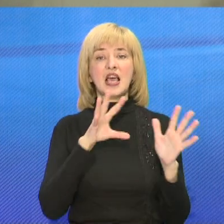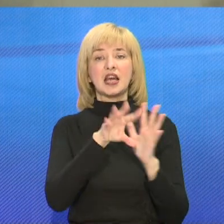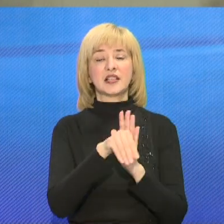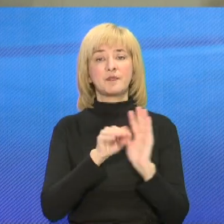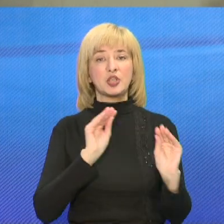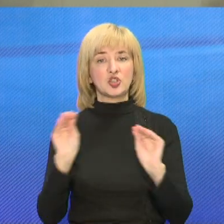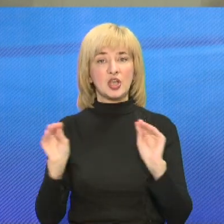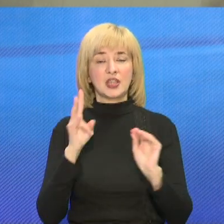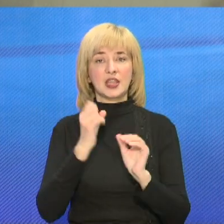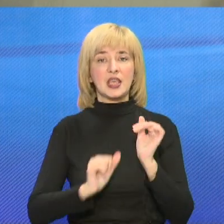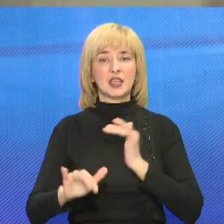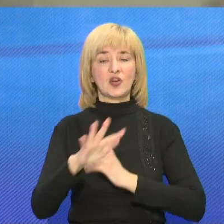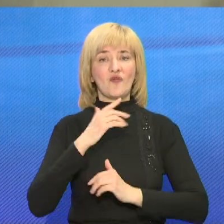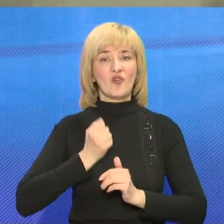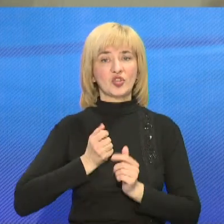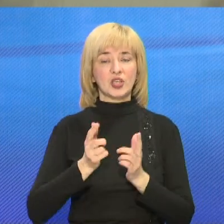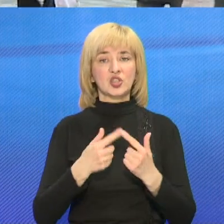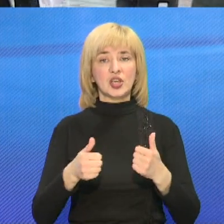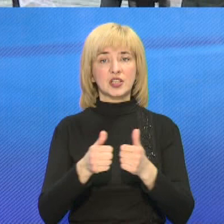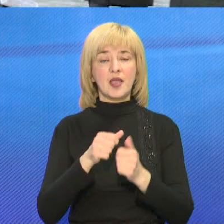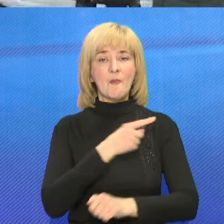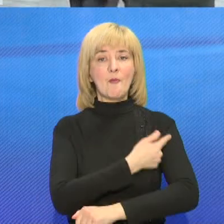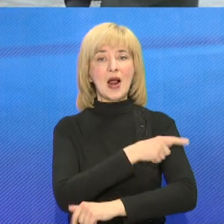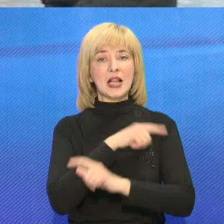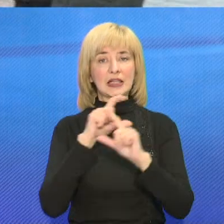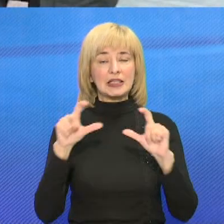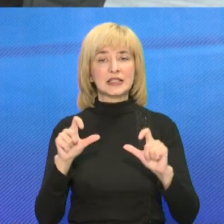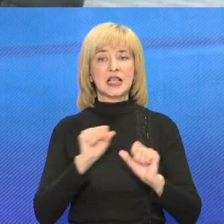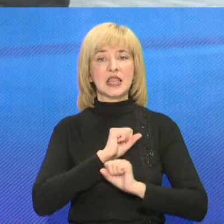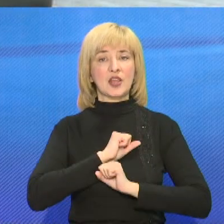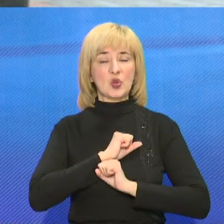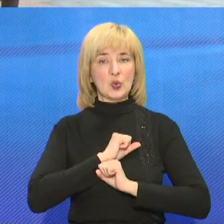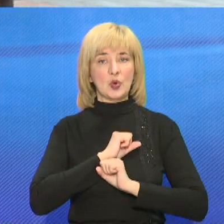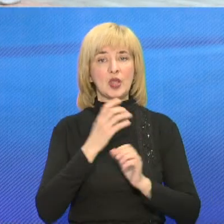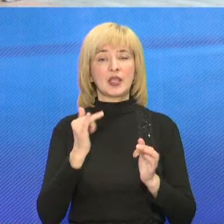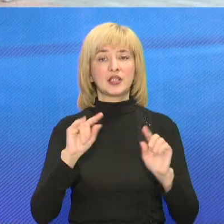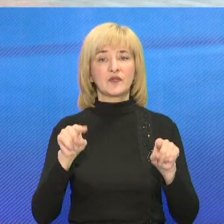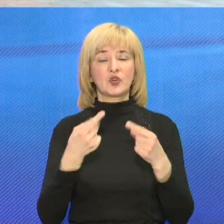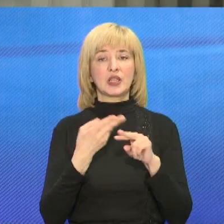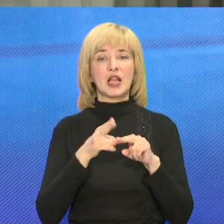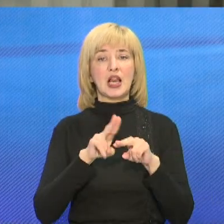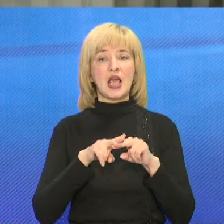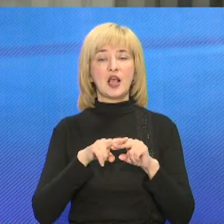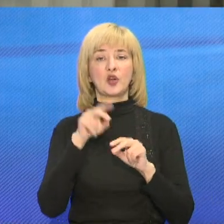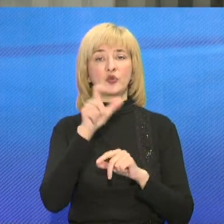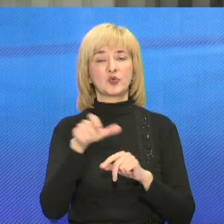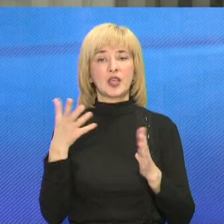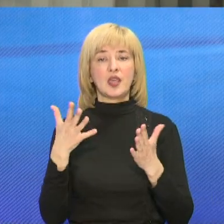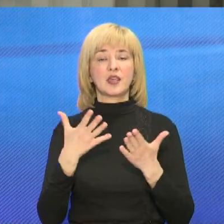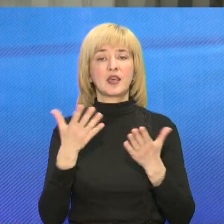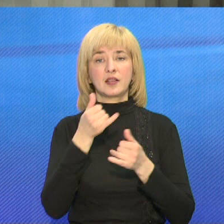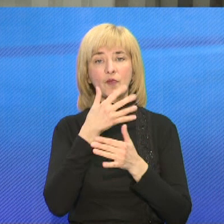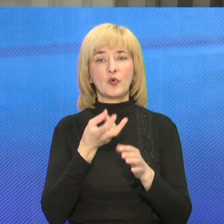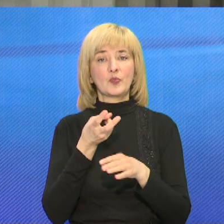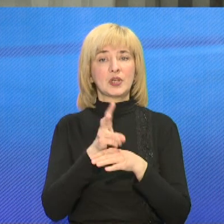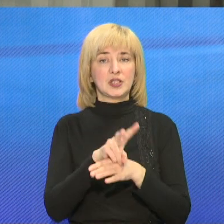на тэрыторыі воінскіх часцей, бальніц і санаторыяў і створаны для грамадзян, якія па пэўных прычынах не могуць з'явіцца на адкрытыя